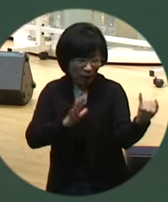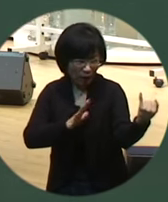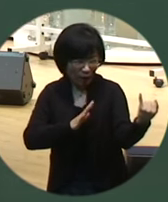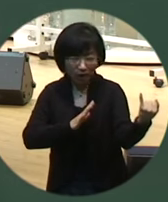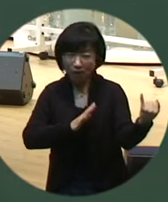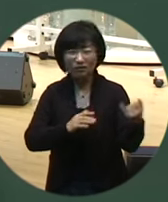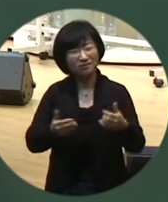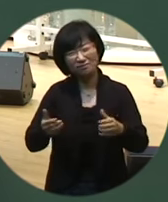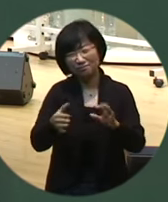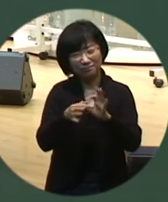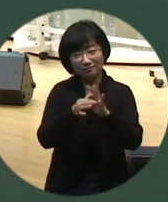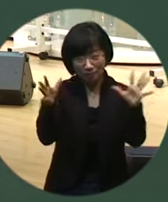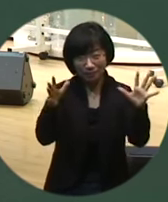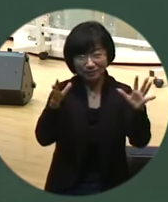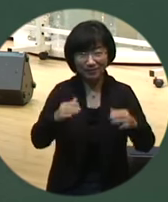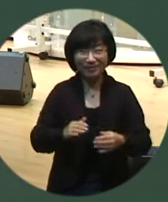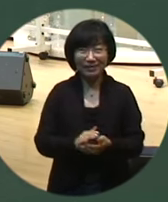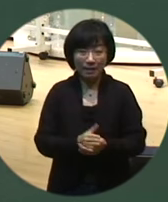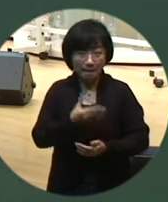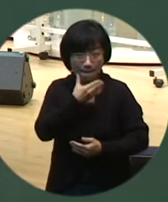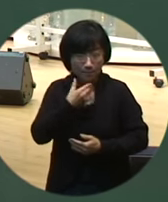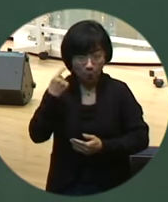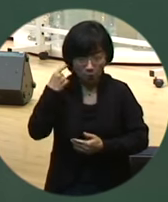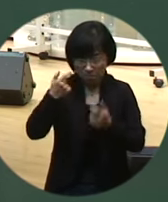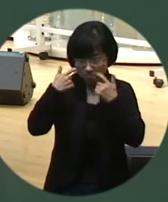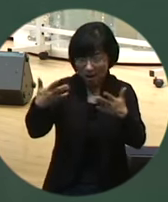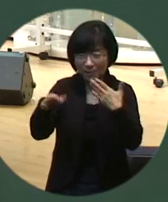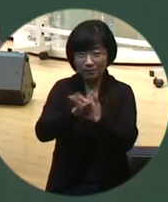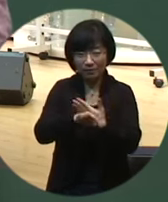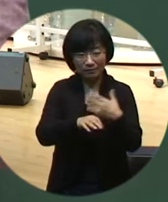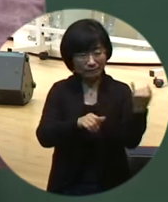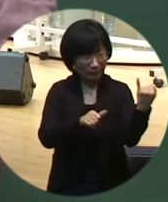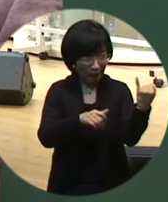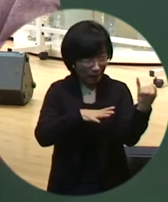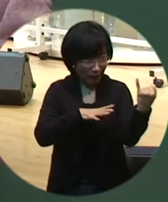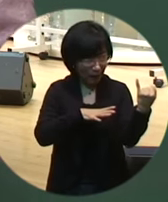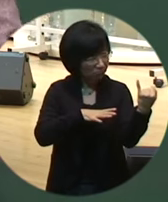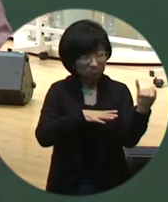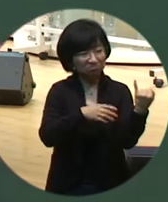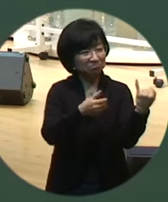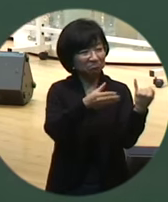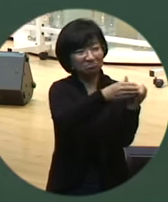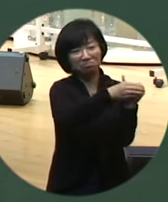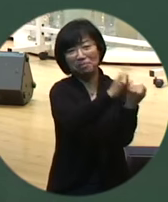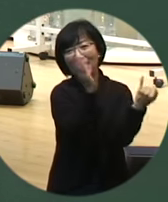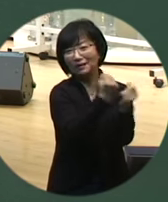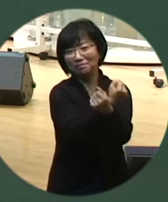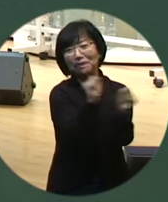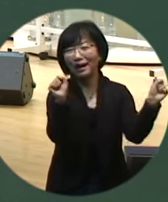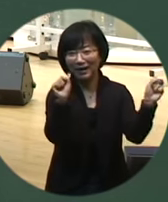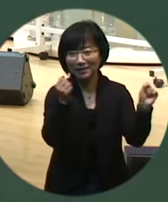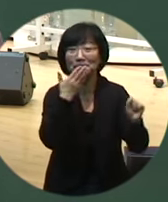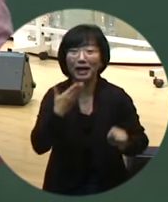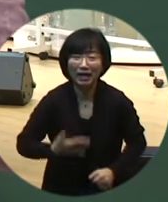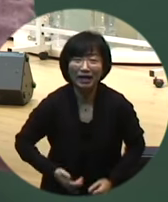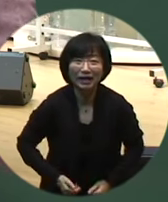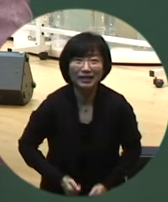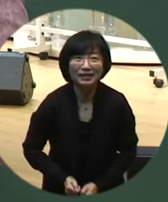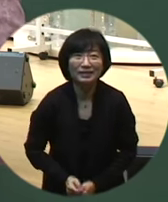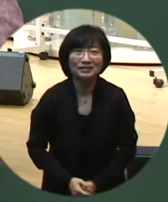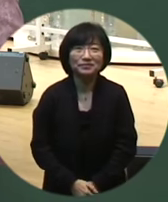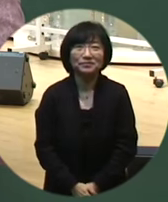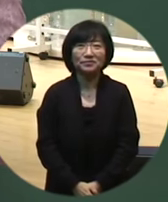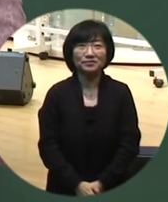wife is so mean. It doesn't matter. 아내로부터 출. Because you can exit from the situation of your wife. 필요 없다 그런 말이 아닙니다. This doesn't mean that they're unnecessary.